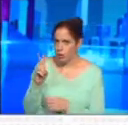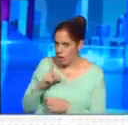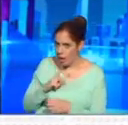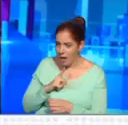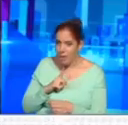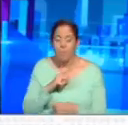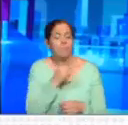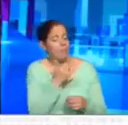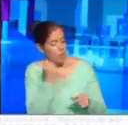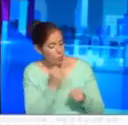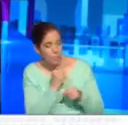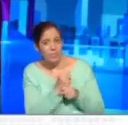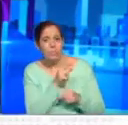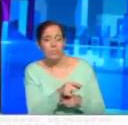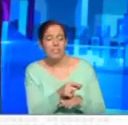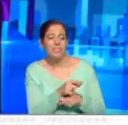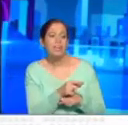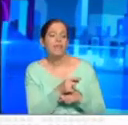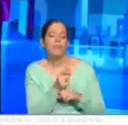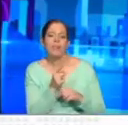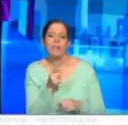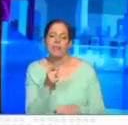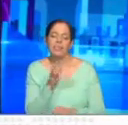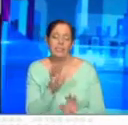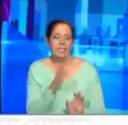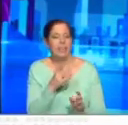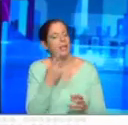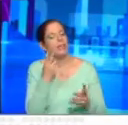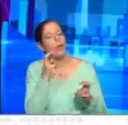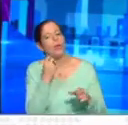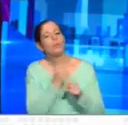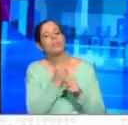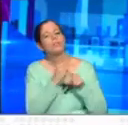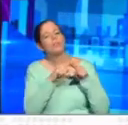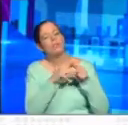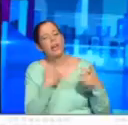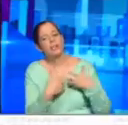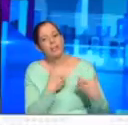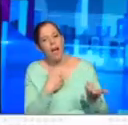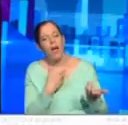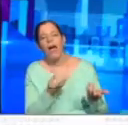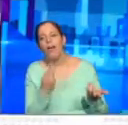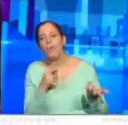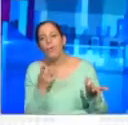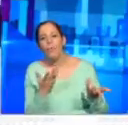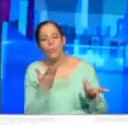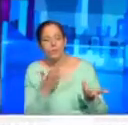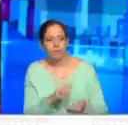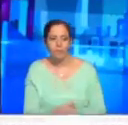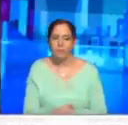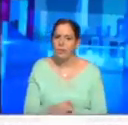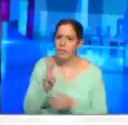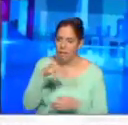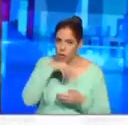שני חיילים, אני והיינו עושים את זה, וזה רשום פטנט. פתאום היינו עושים סוג של הצגה, היינו... יש בתוכך